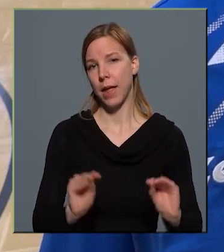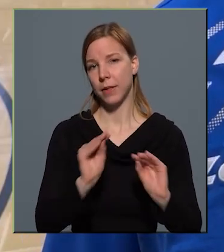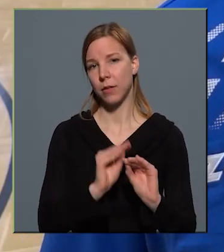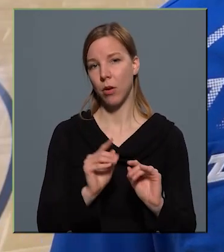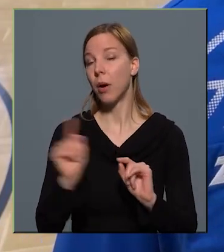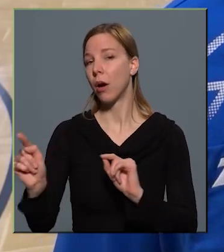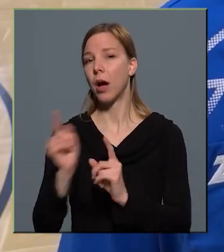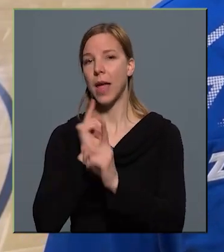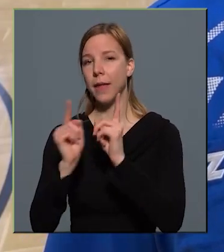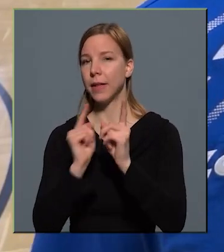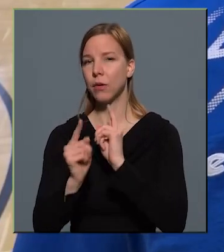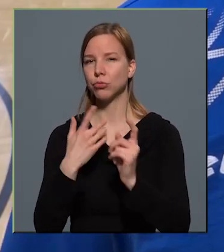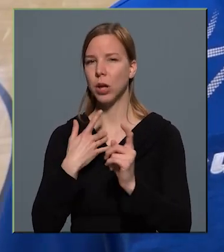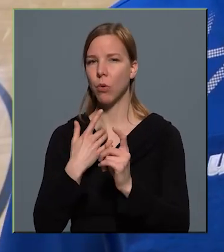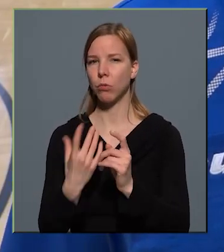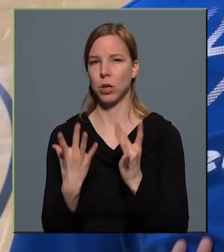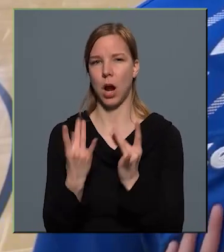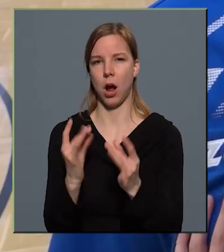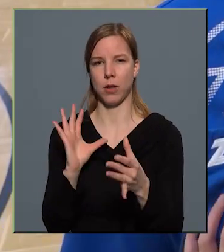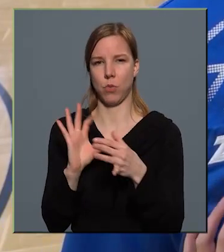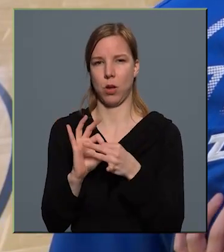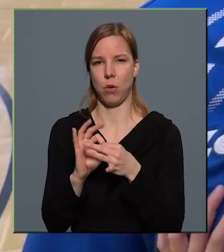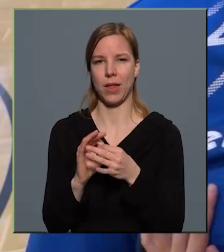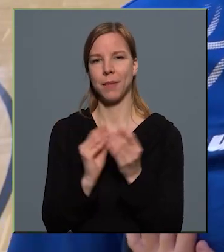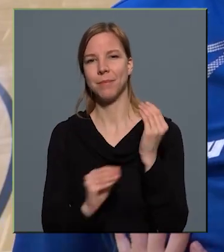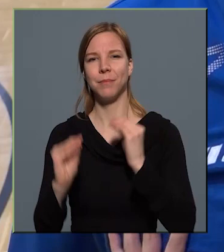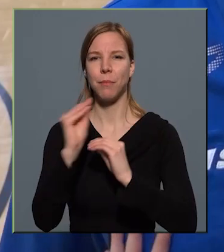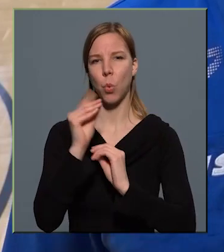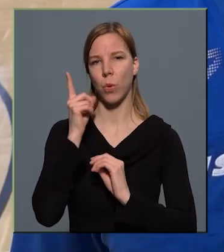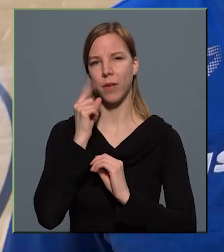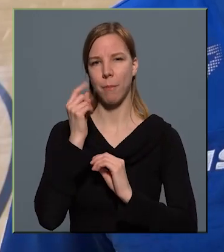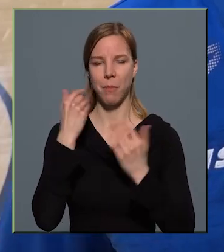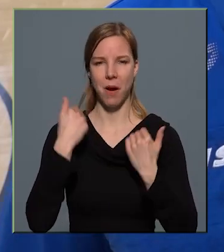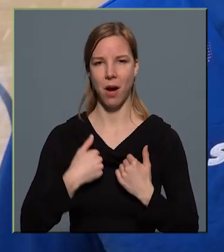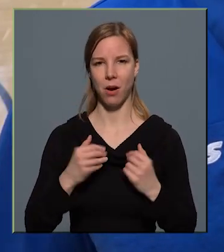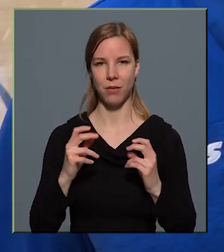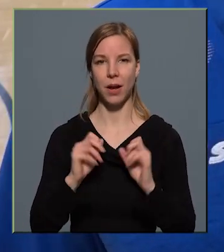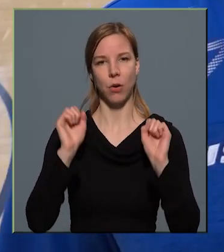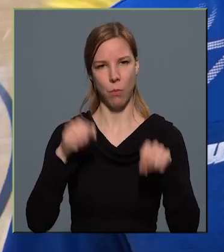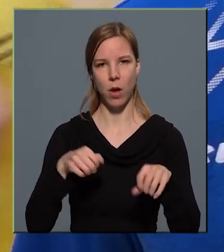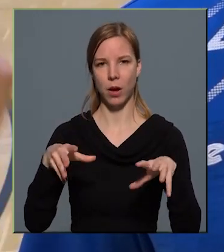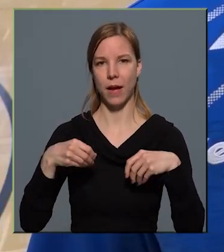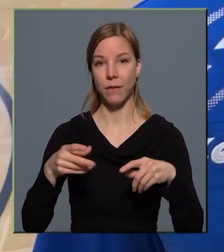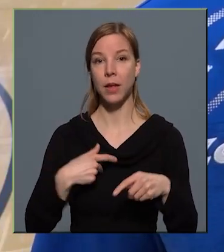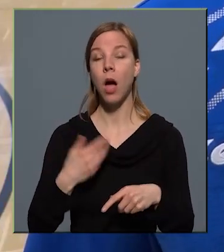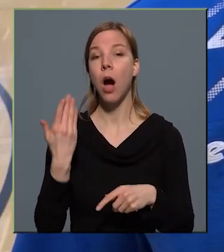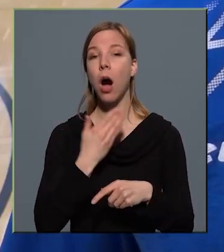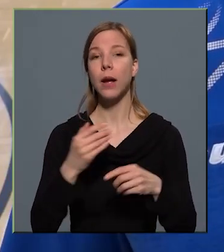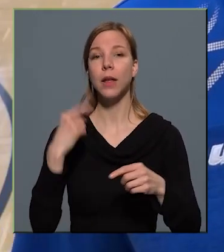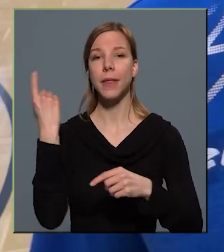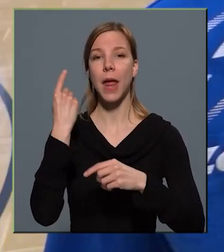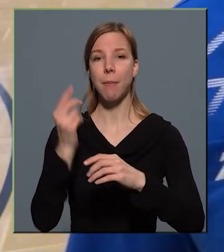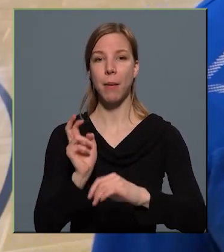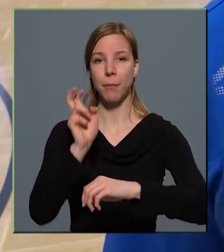nagyon ragaszkodnak hozzám. Én vagyok ugye a pótapjuk, tehát nagyon komolyan kell ezt így venni. Amint én belépek a teremben, attól kezdve